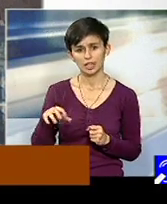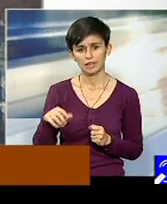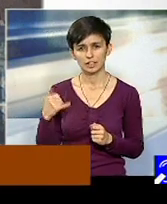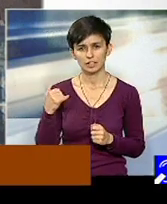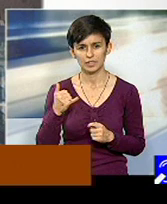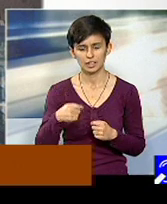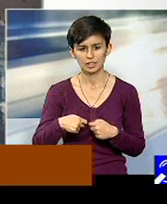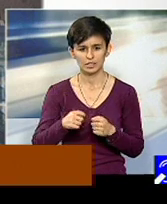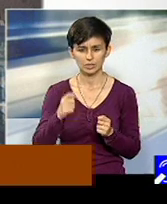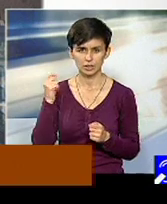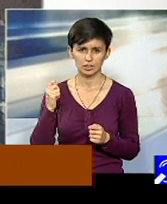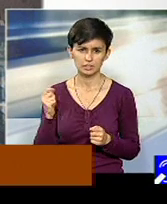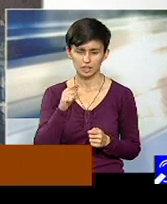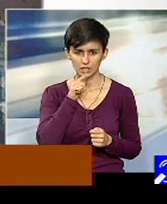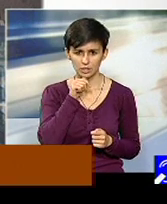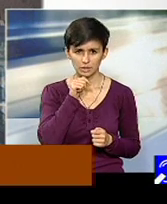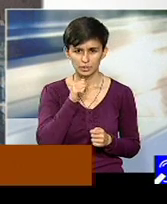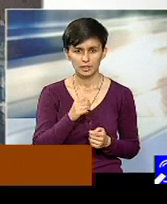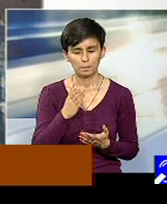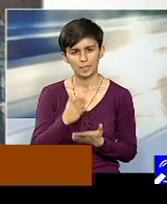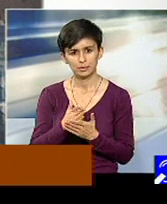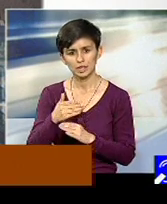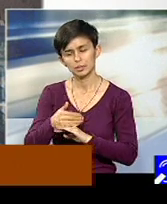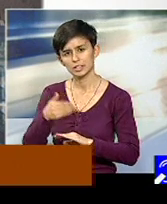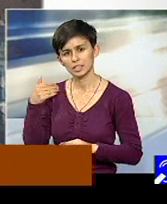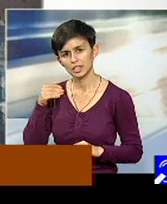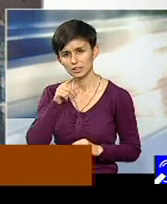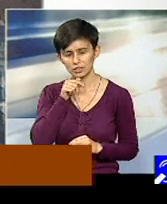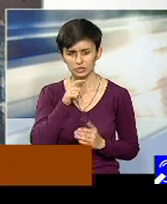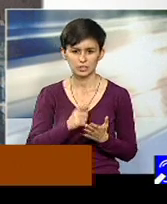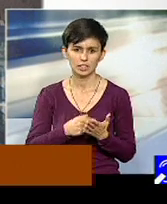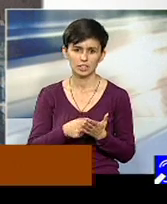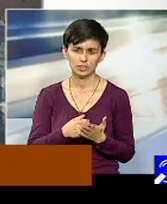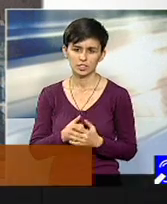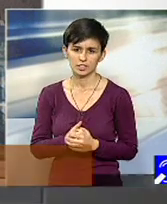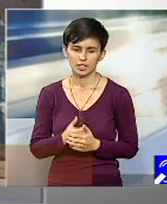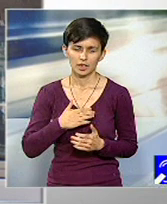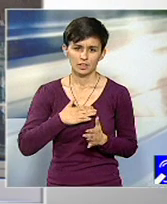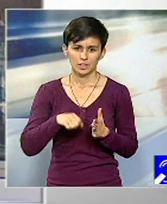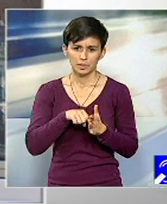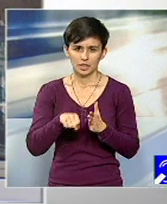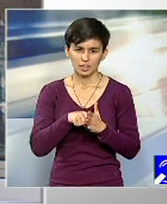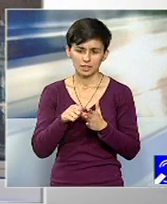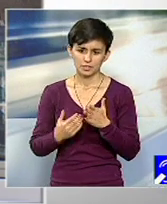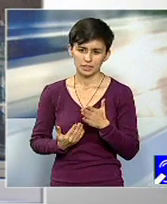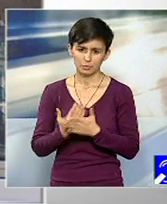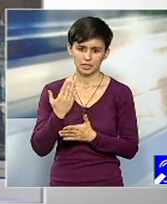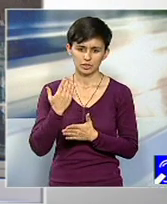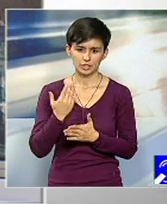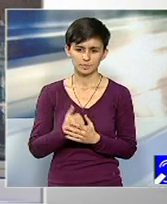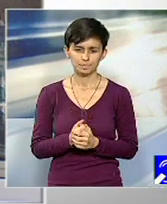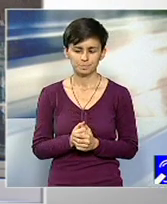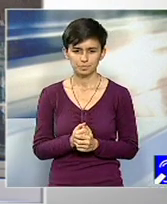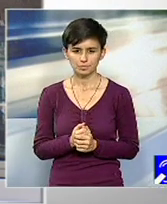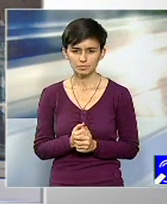am stabilit dinainte în fundație, dar și acolo unde sunt solicitări. Avem filme noi în caravană, avem un pas